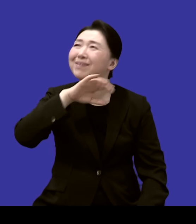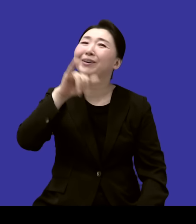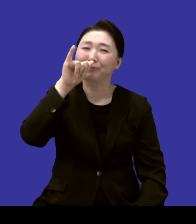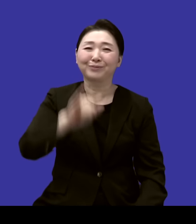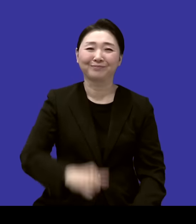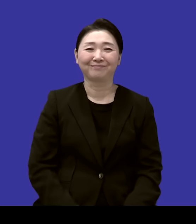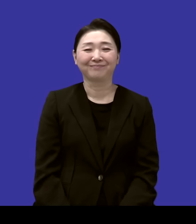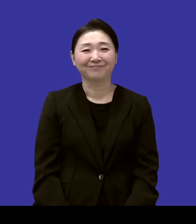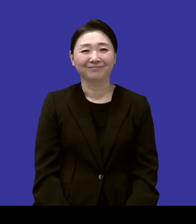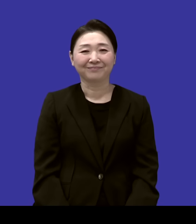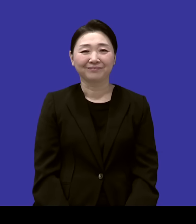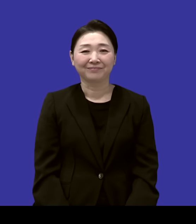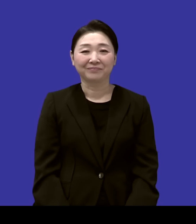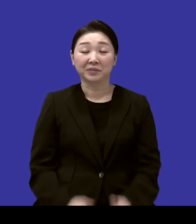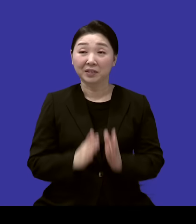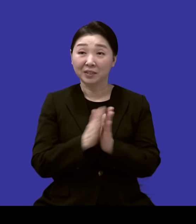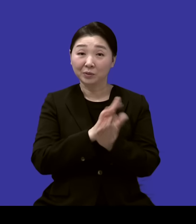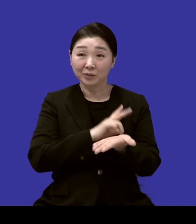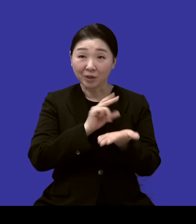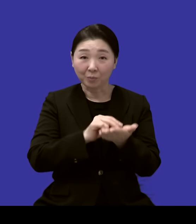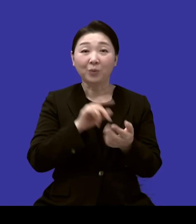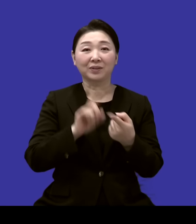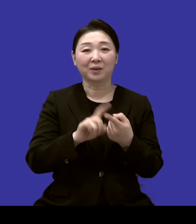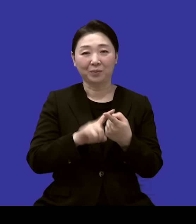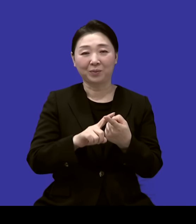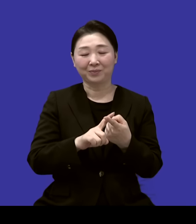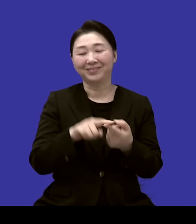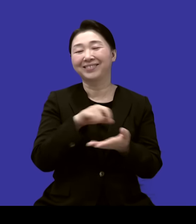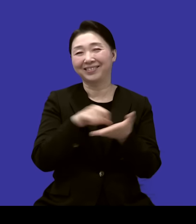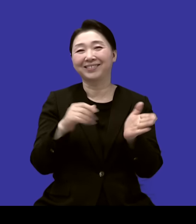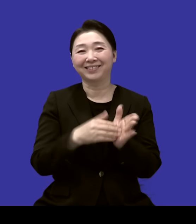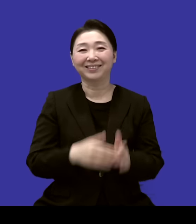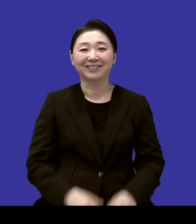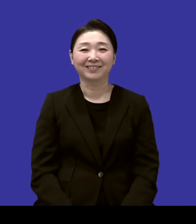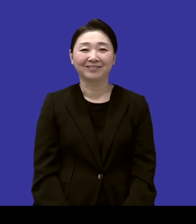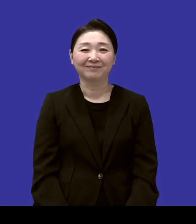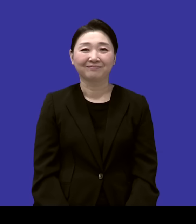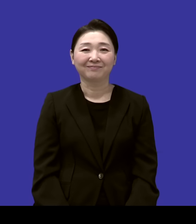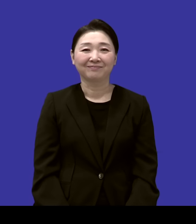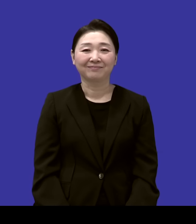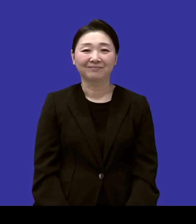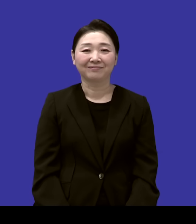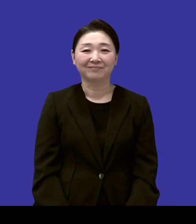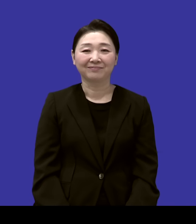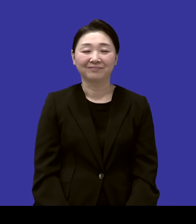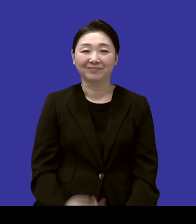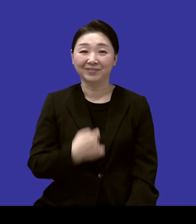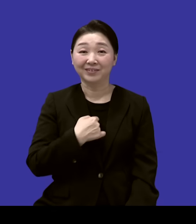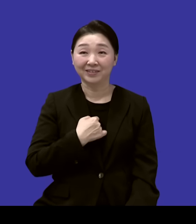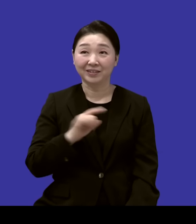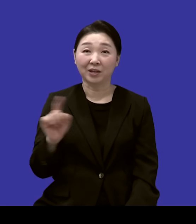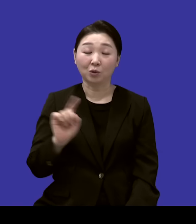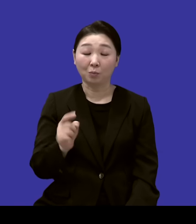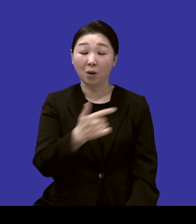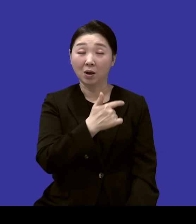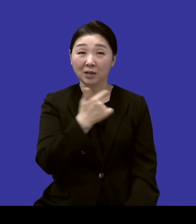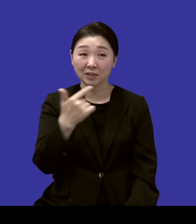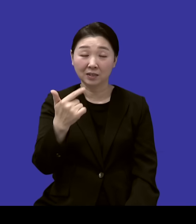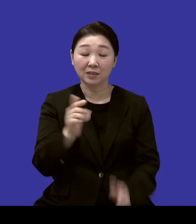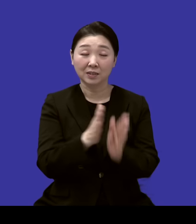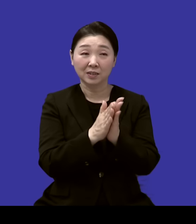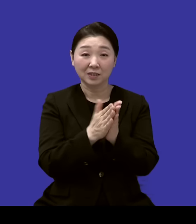정말 기도인데요. 네. 그 기도 제목을 그대로 책 제목으로 썼습니다. 저도 한때 큰 대형 서점에 가서 이런